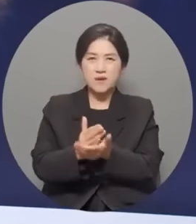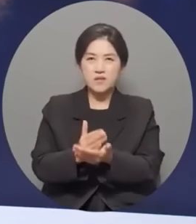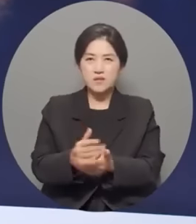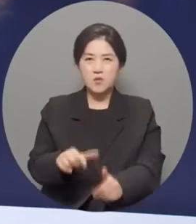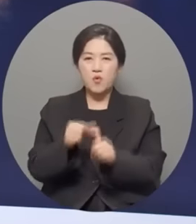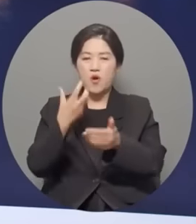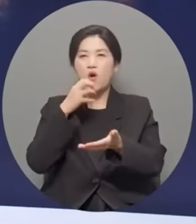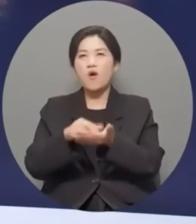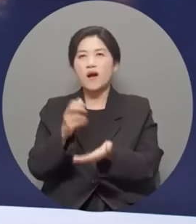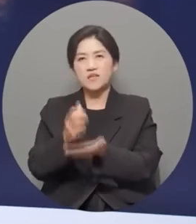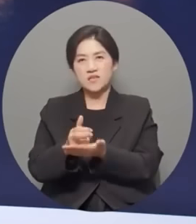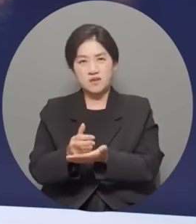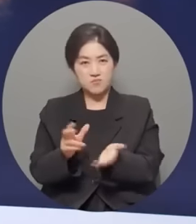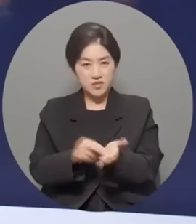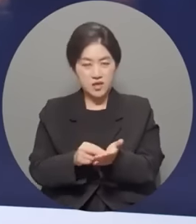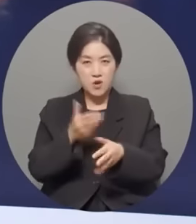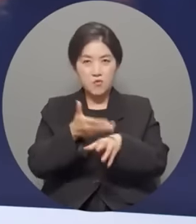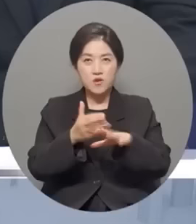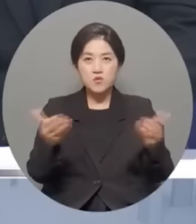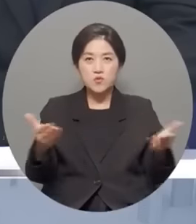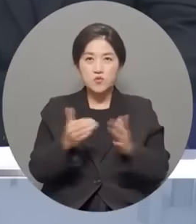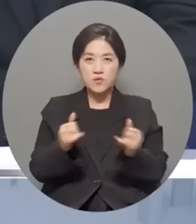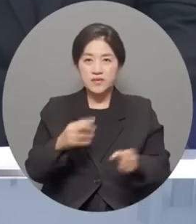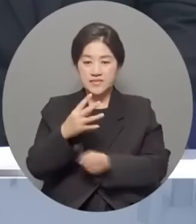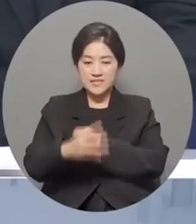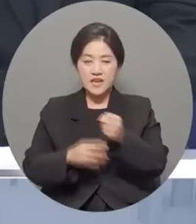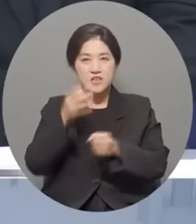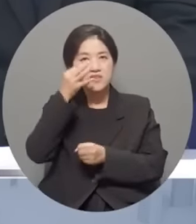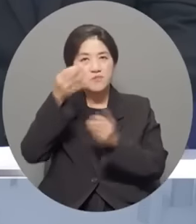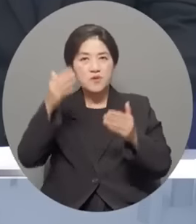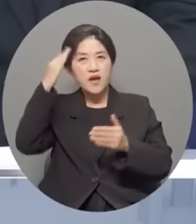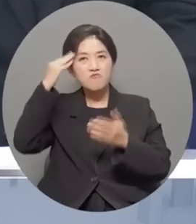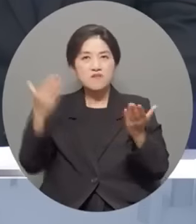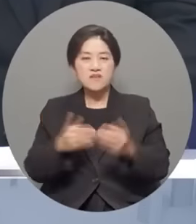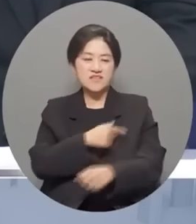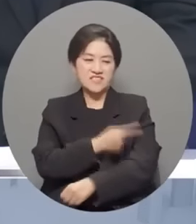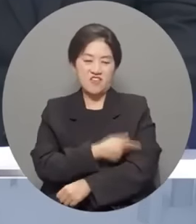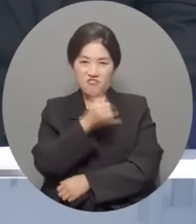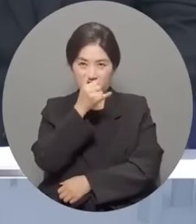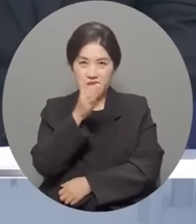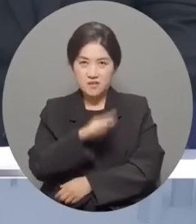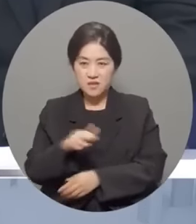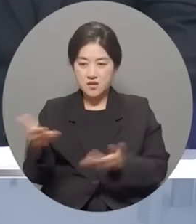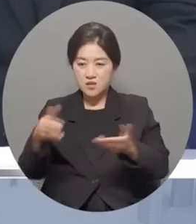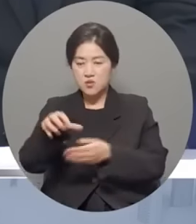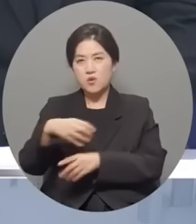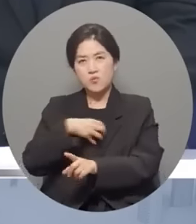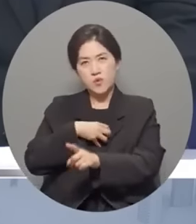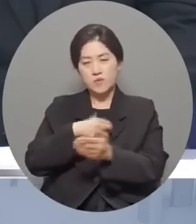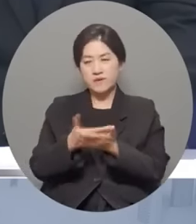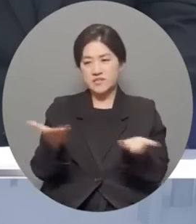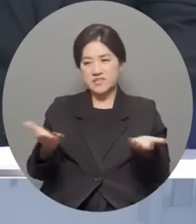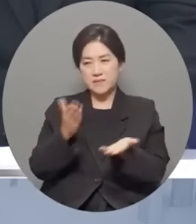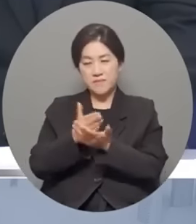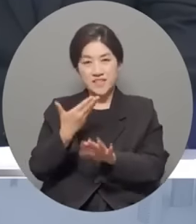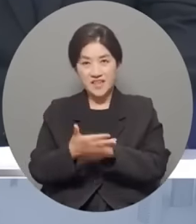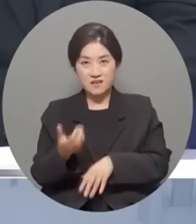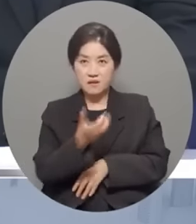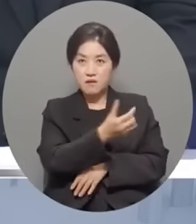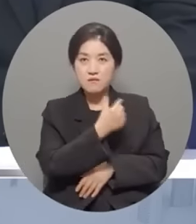있겠는데요 보통 외국인 노동자는 4년 10개월 한국에서 일할 수 있습니다 그런데 일터가 위험해서 직장을 옮기고 싶어도